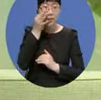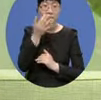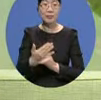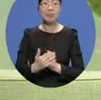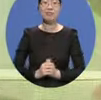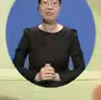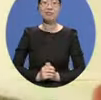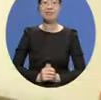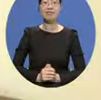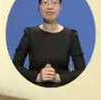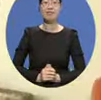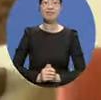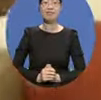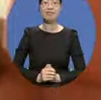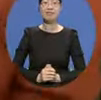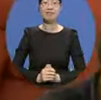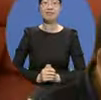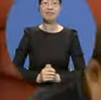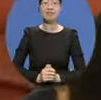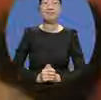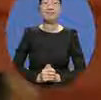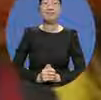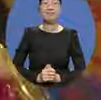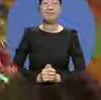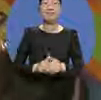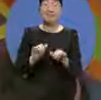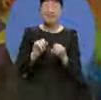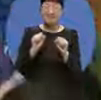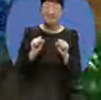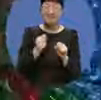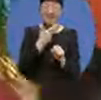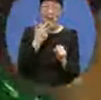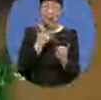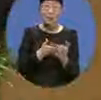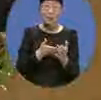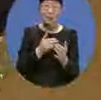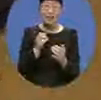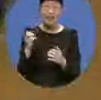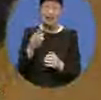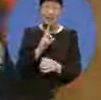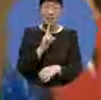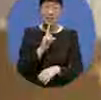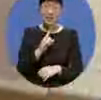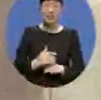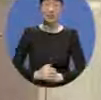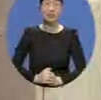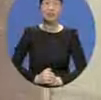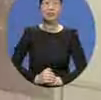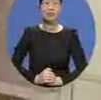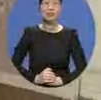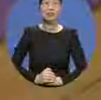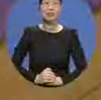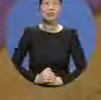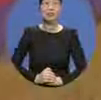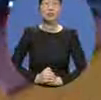보겠습니다. Are you ready? Yes! We are going to bear mom.